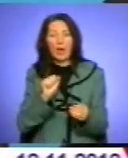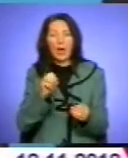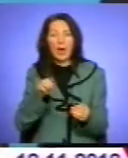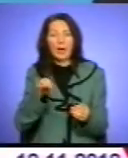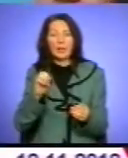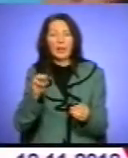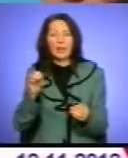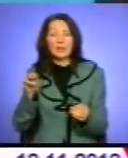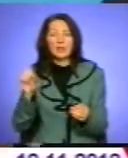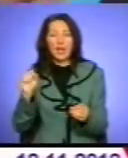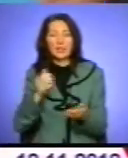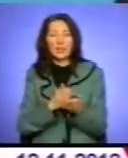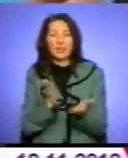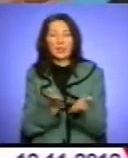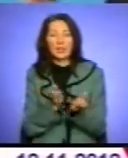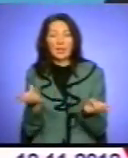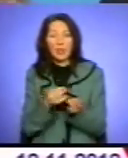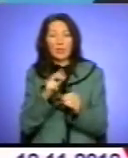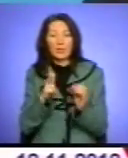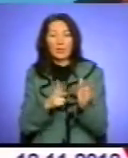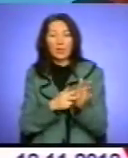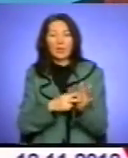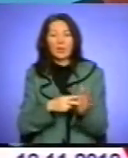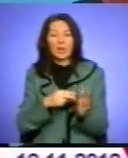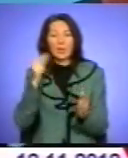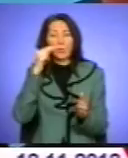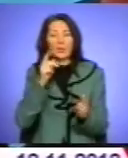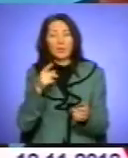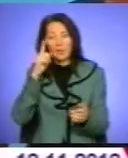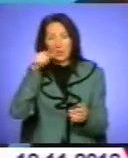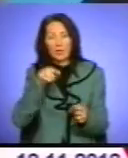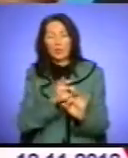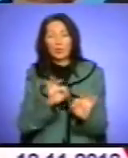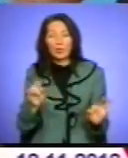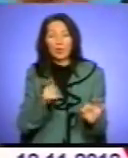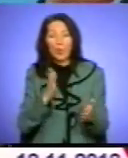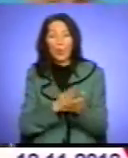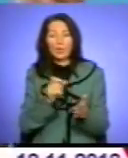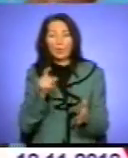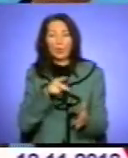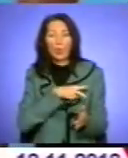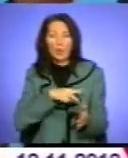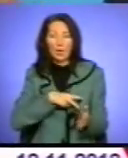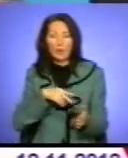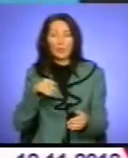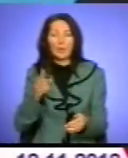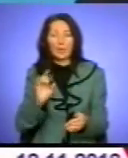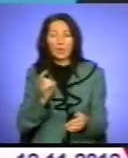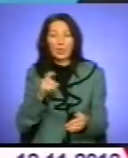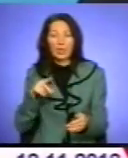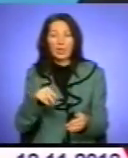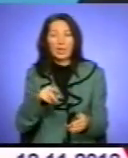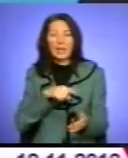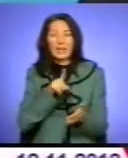так? Треба 18 предметів знати блискуче, щоб мати золоту медаль. Він на тестування йде на 3